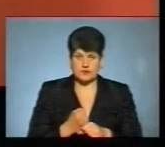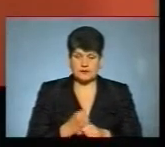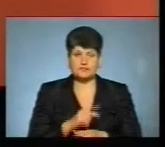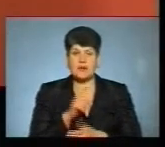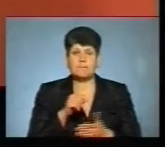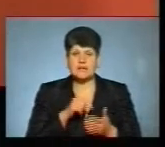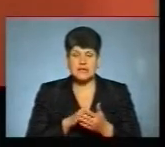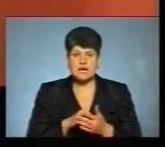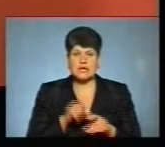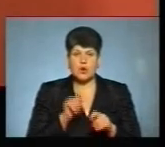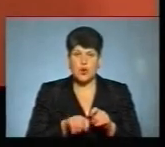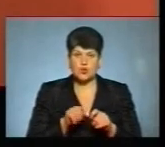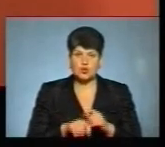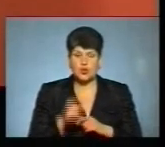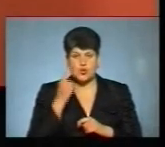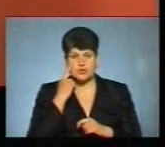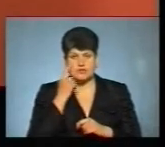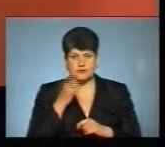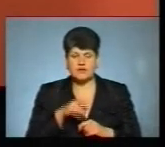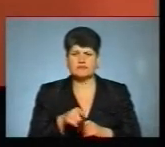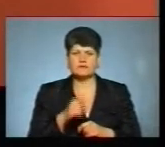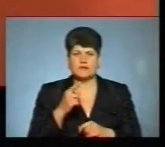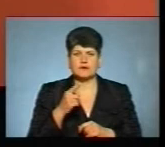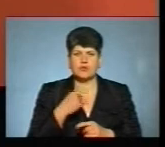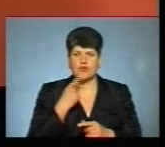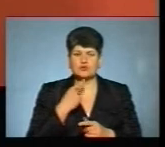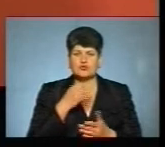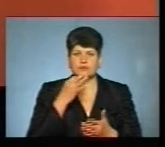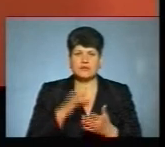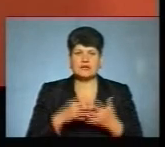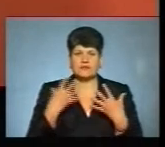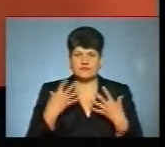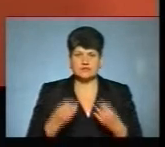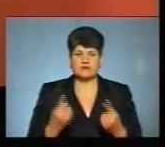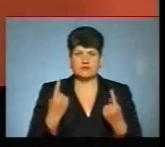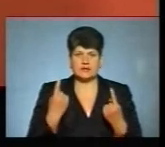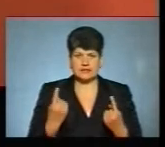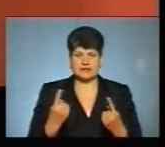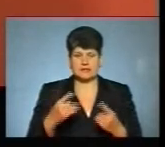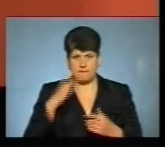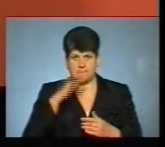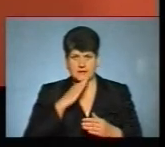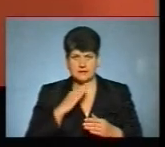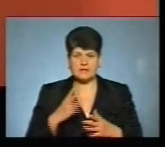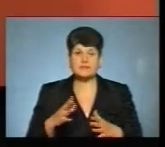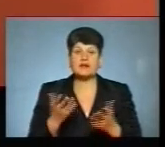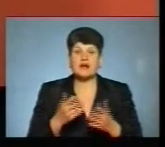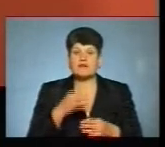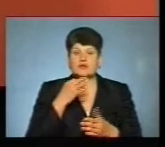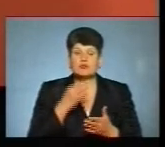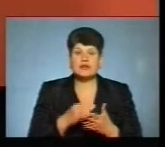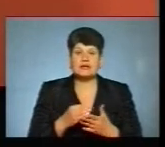питання контролю і оцінювання. Ви вже сказали, що відповідальність зараз в значній мірі лягає на батьків. Яка відповідальність